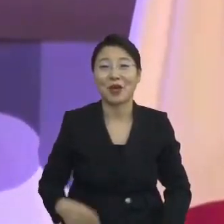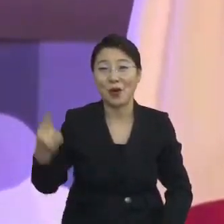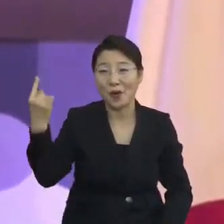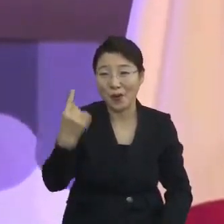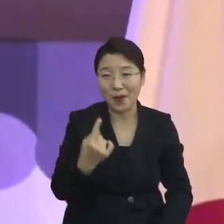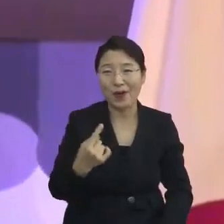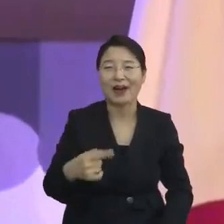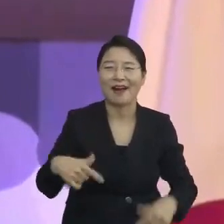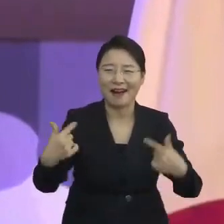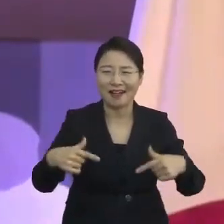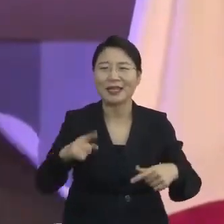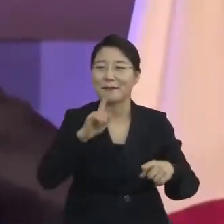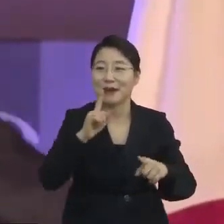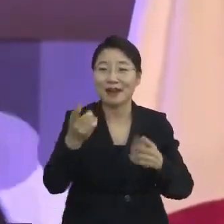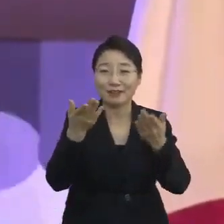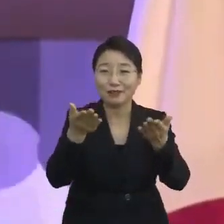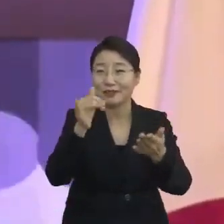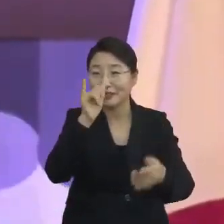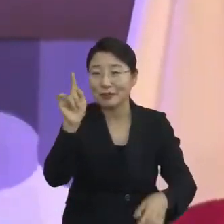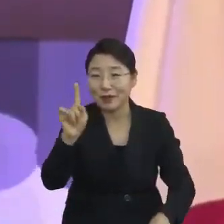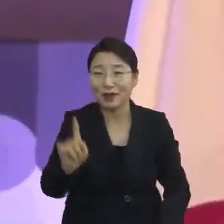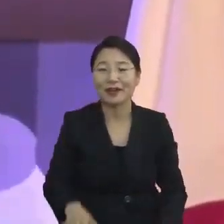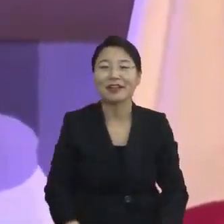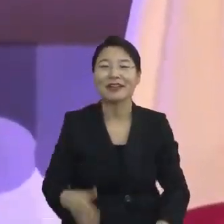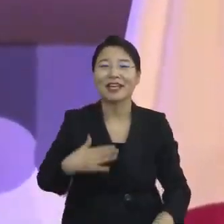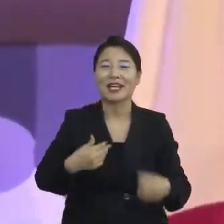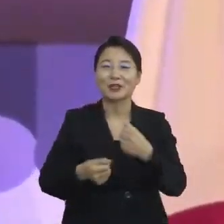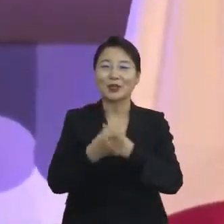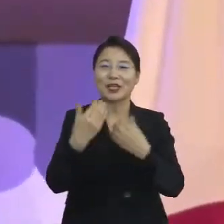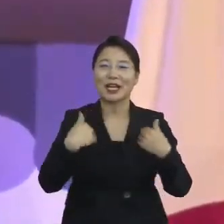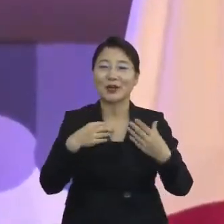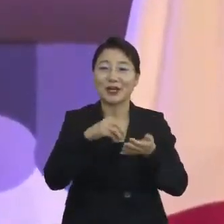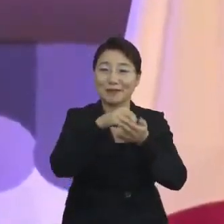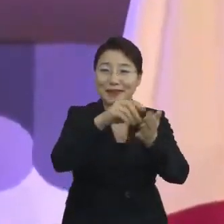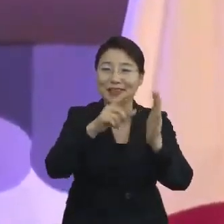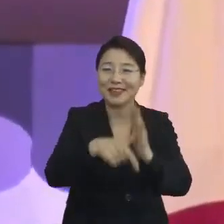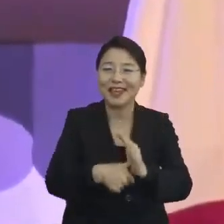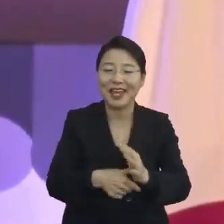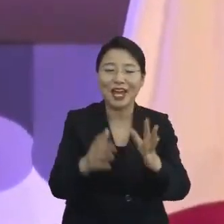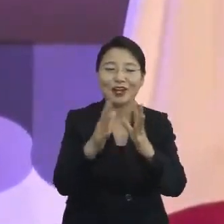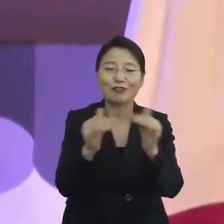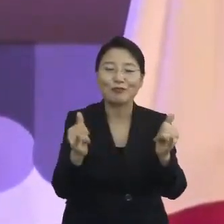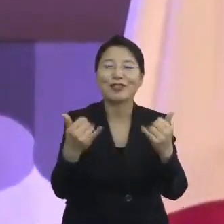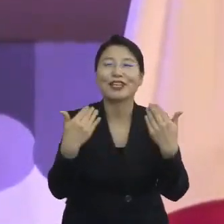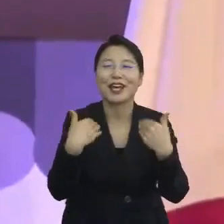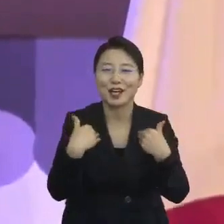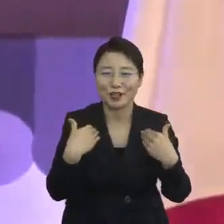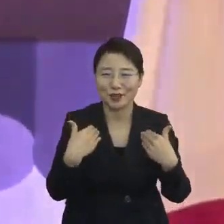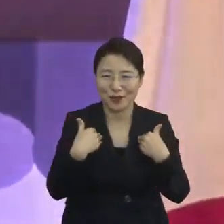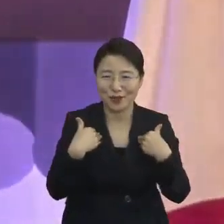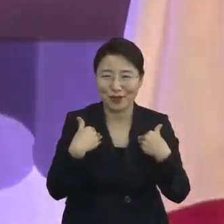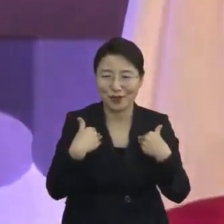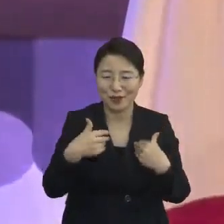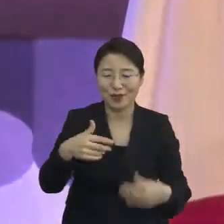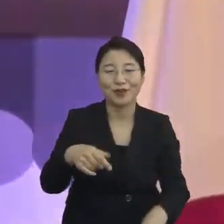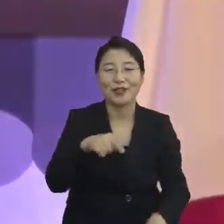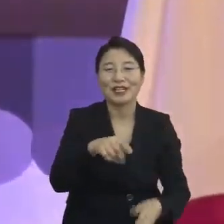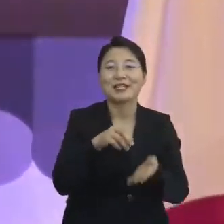때마다 드리는 말씀이지만 저희 초등학교 들어갈 땐 국민학교라고 그랬어요. 전국 국민학교를 입학을